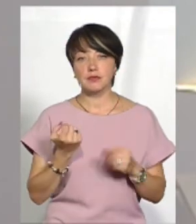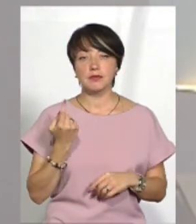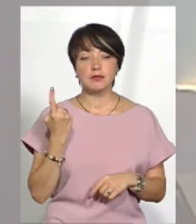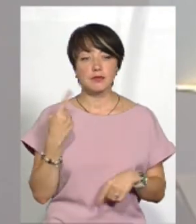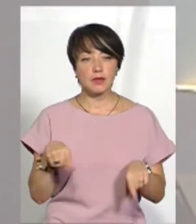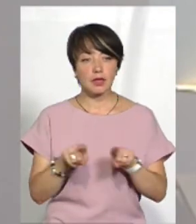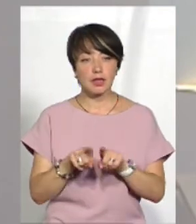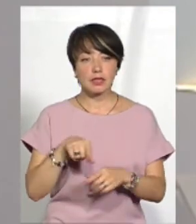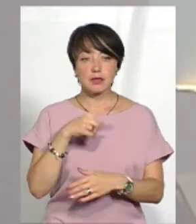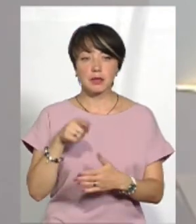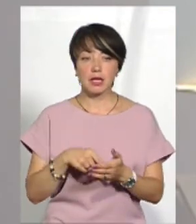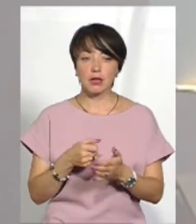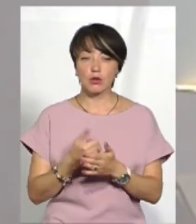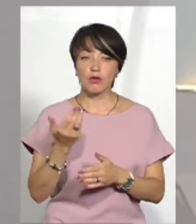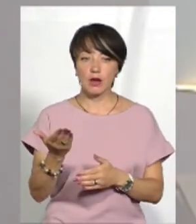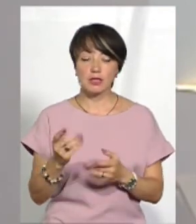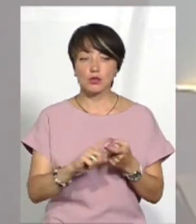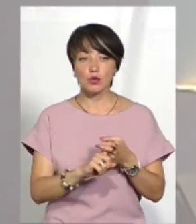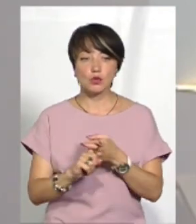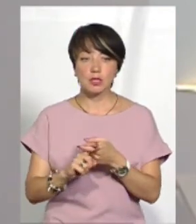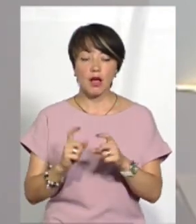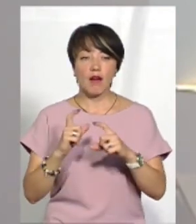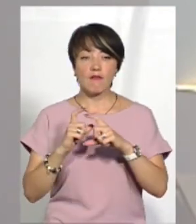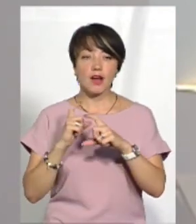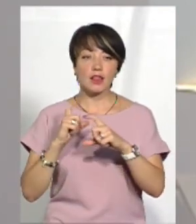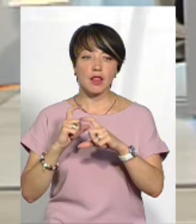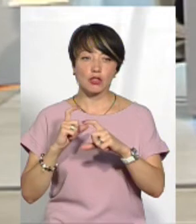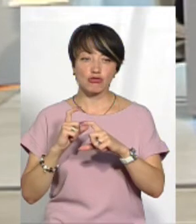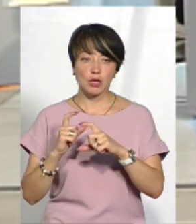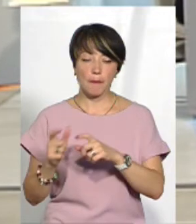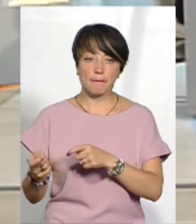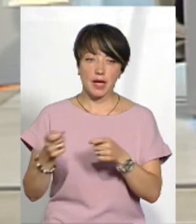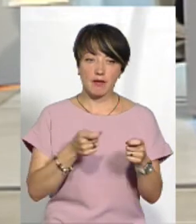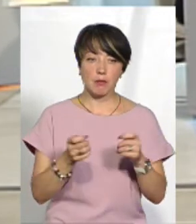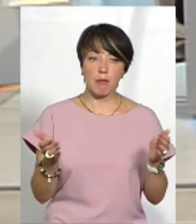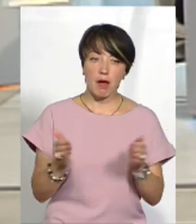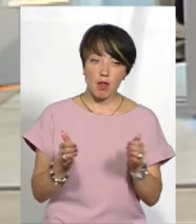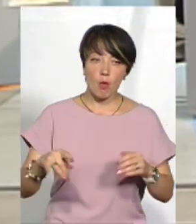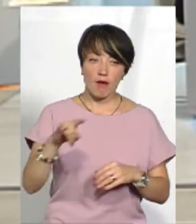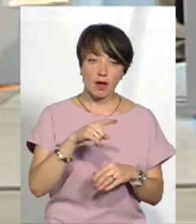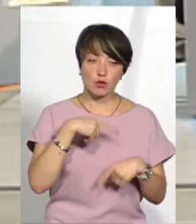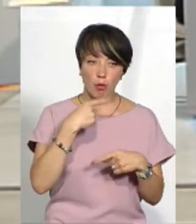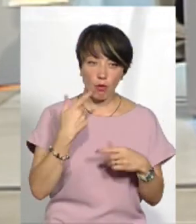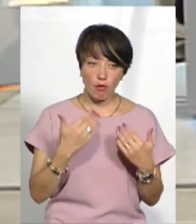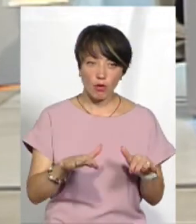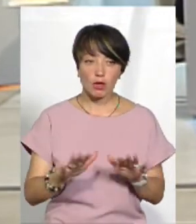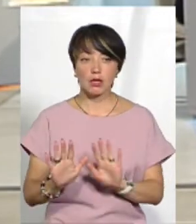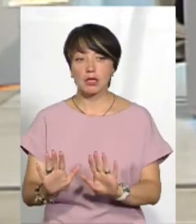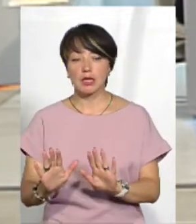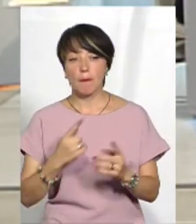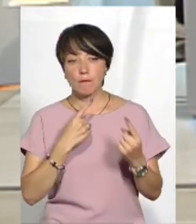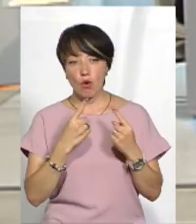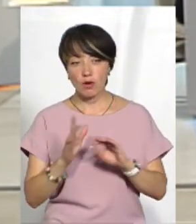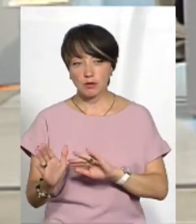таке запитання до вас, яке стосується вантажних перевезень. Ми про малу авіацію поговорили з вами, це